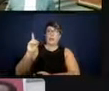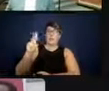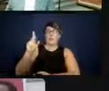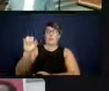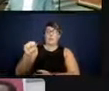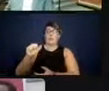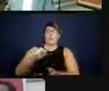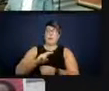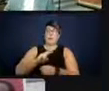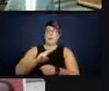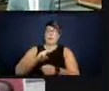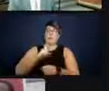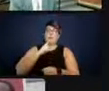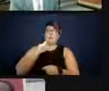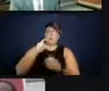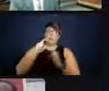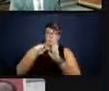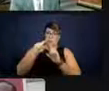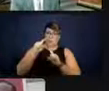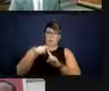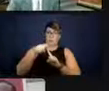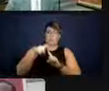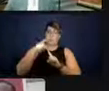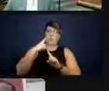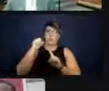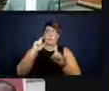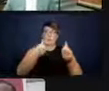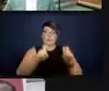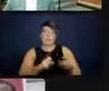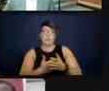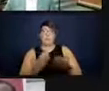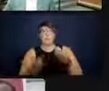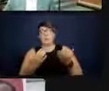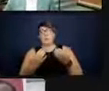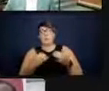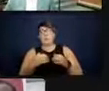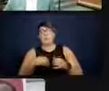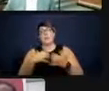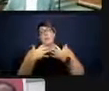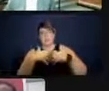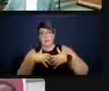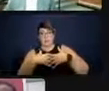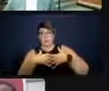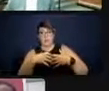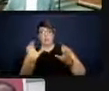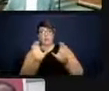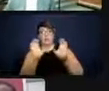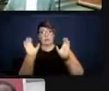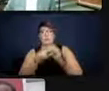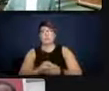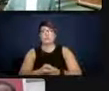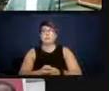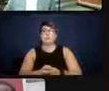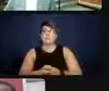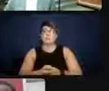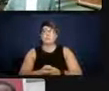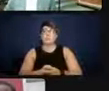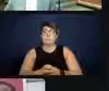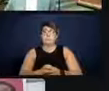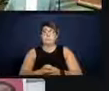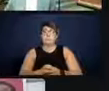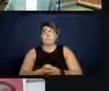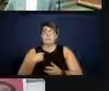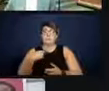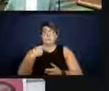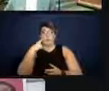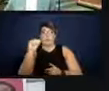أو مشاركة في فريق رياضي أو أن يكون لديهم شهادة صناعية، ولكن توقعاتنا هي أن يتخرج